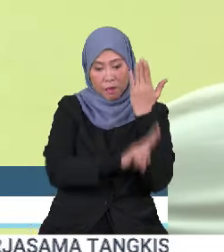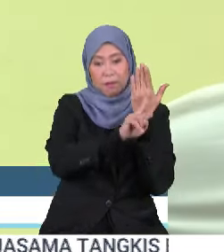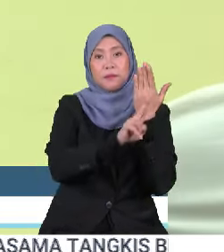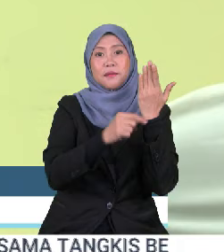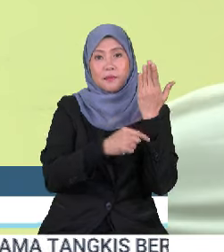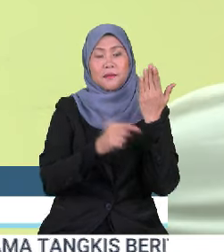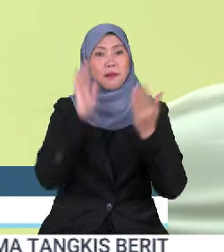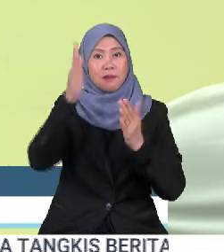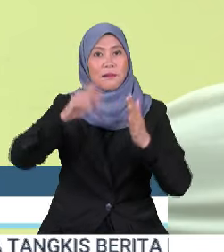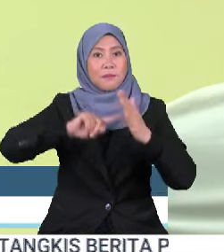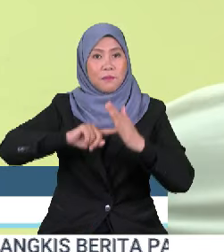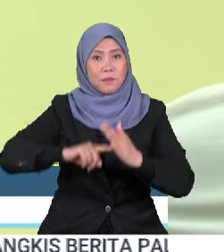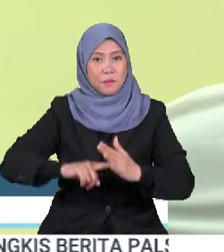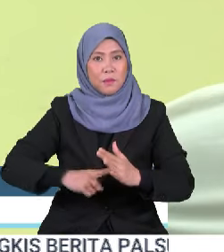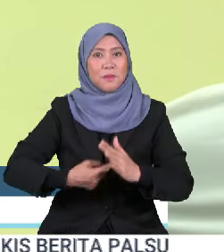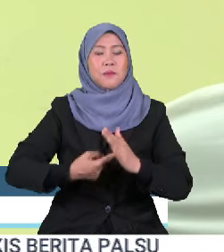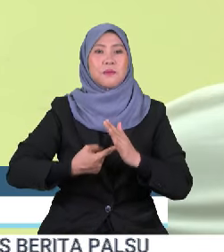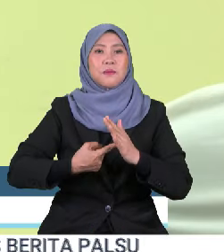akan mula apa nama